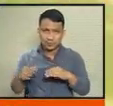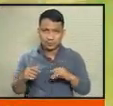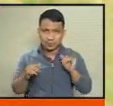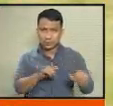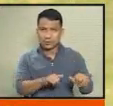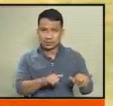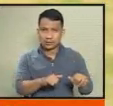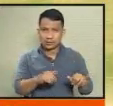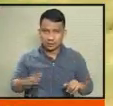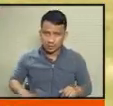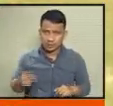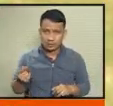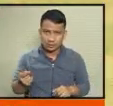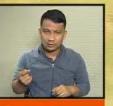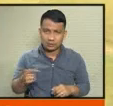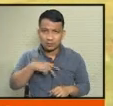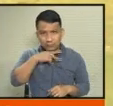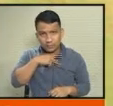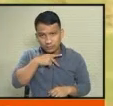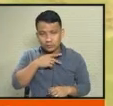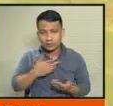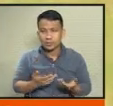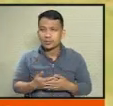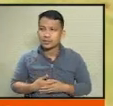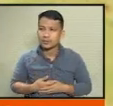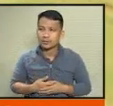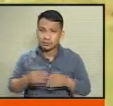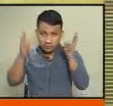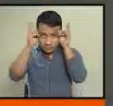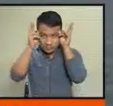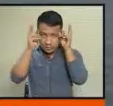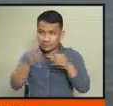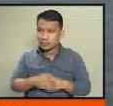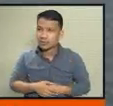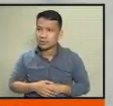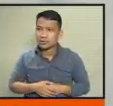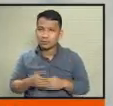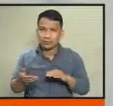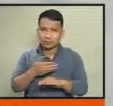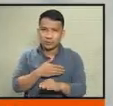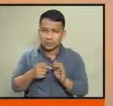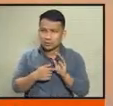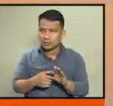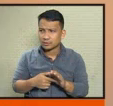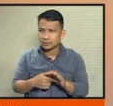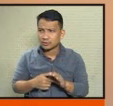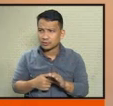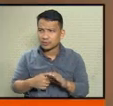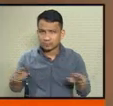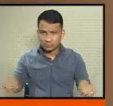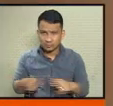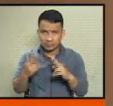na mga aso, baboy at kabayo. Pero matapos ang inisyal na sindak ng dambuhalang